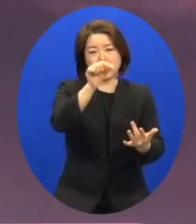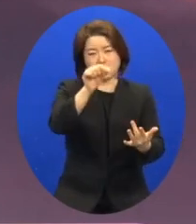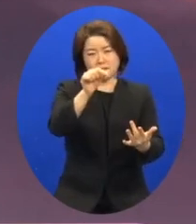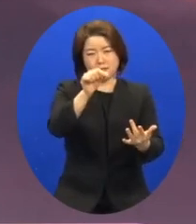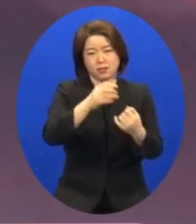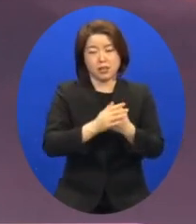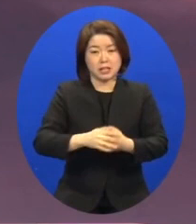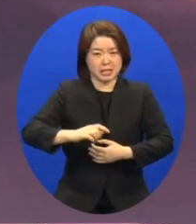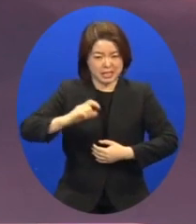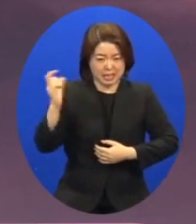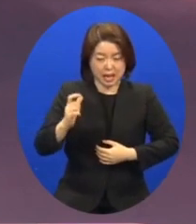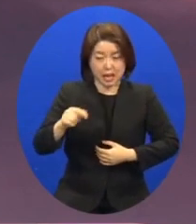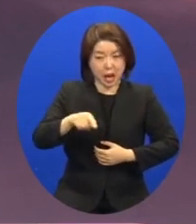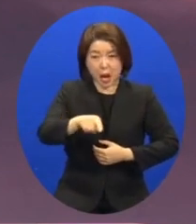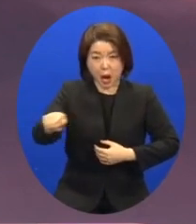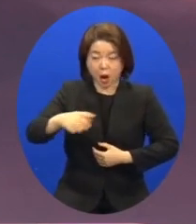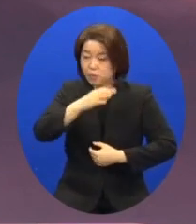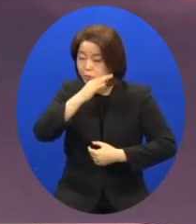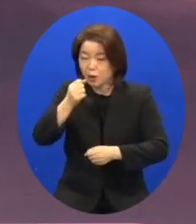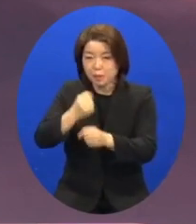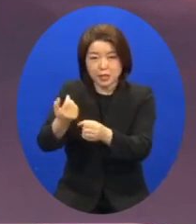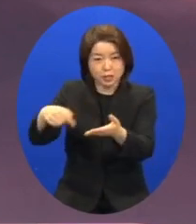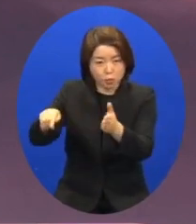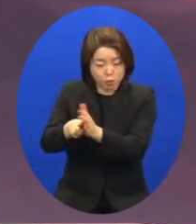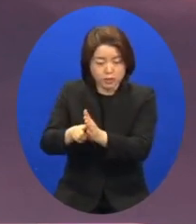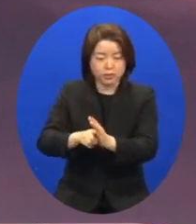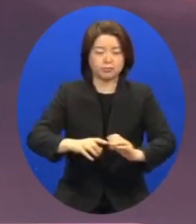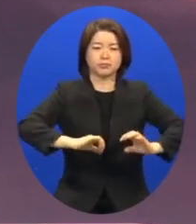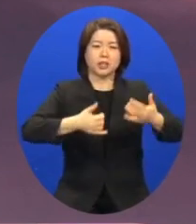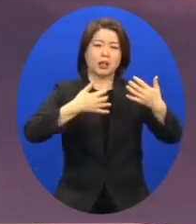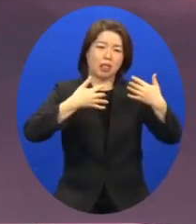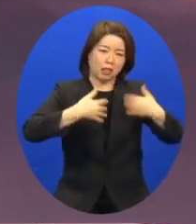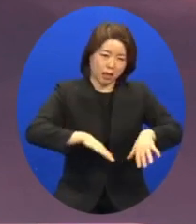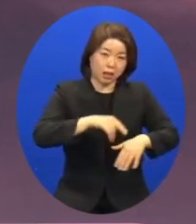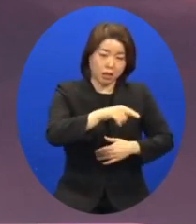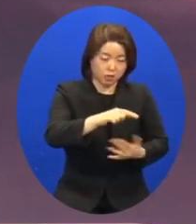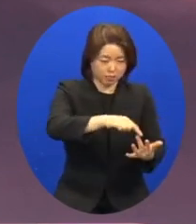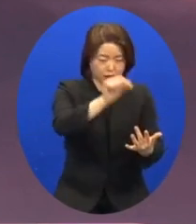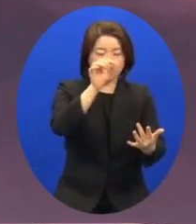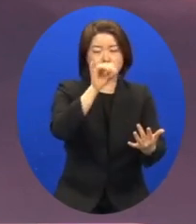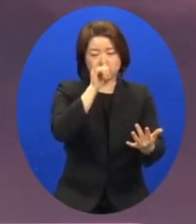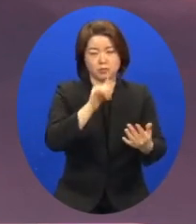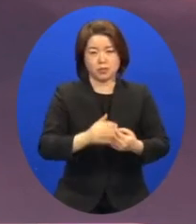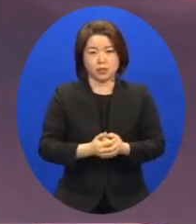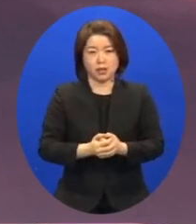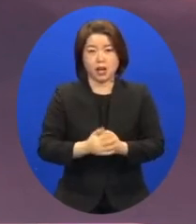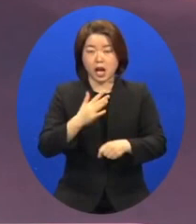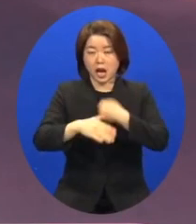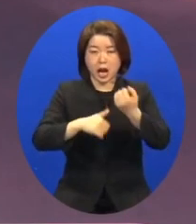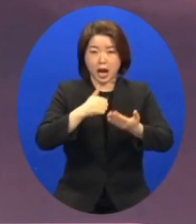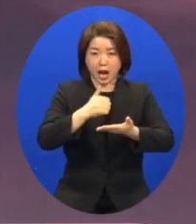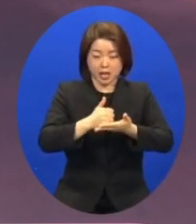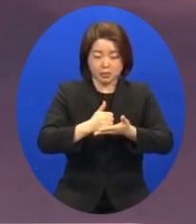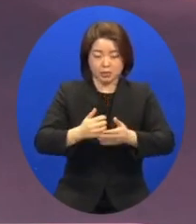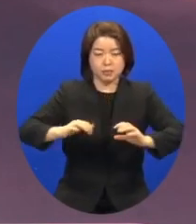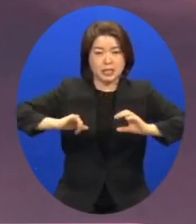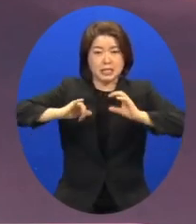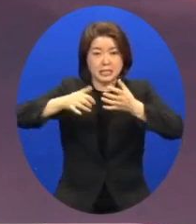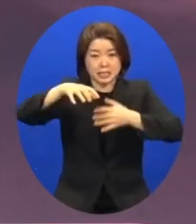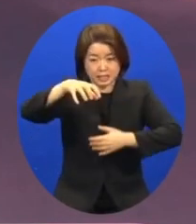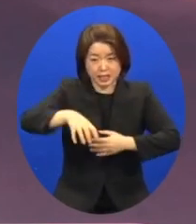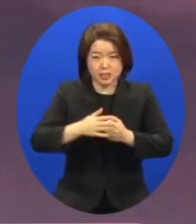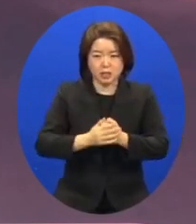강한 것들을 부끄럽게 하시려고 세상의 약한 것들을 택하사 듭니다 하나님께서는 세상에서